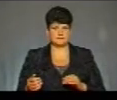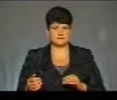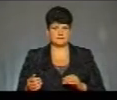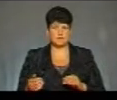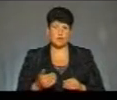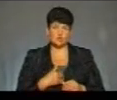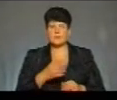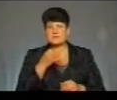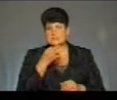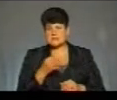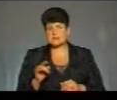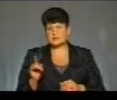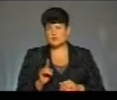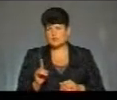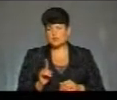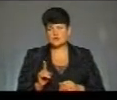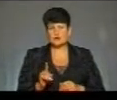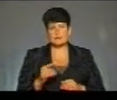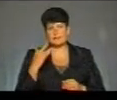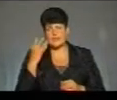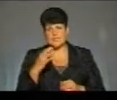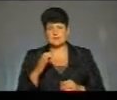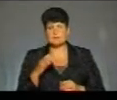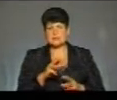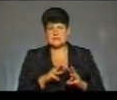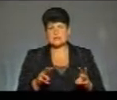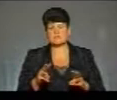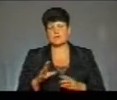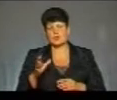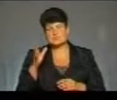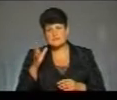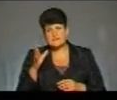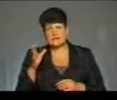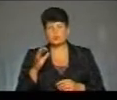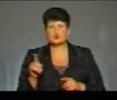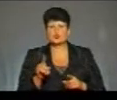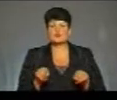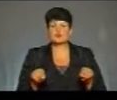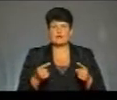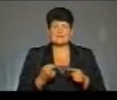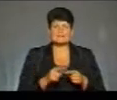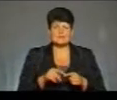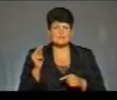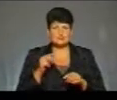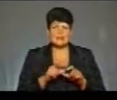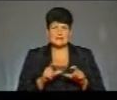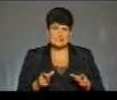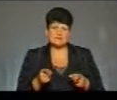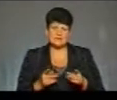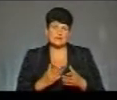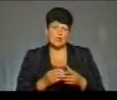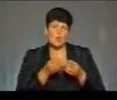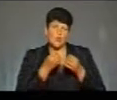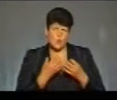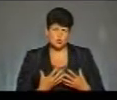Я вам хочу зазначити перше, що ідея Міністерства освіти і науки щодо створення таких навчальних закладів насправді є